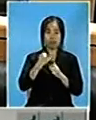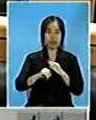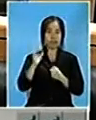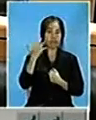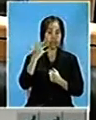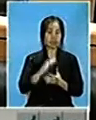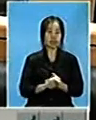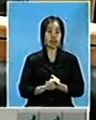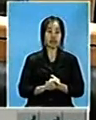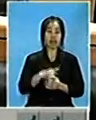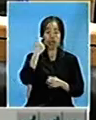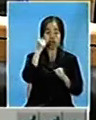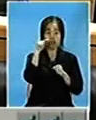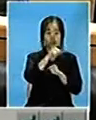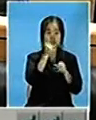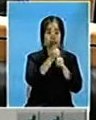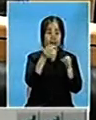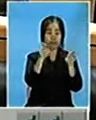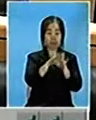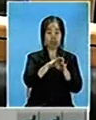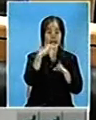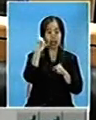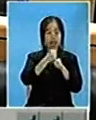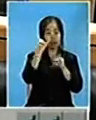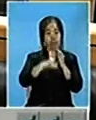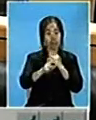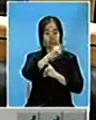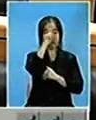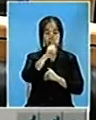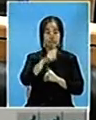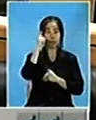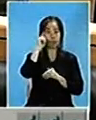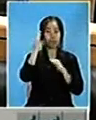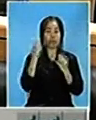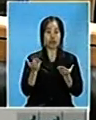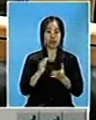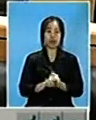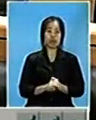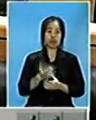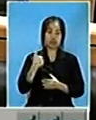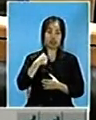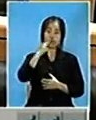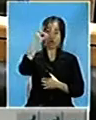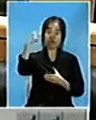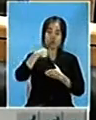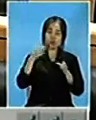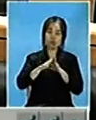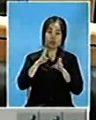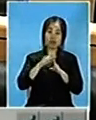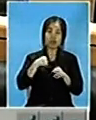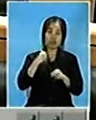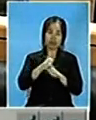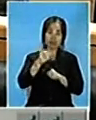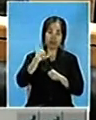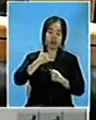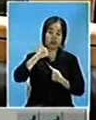แต่ใครถูกยุบจะทำผิดหรือเปล่าผมไม่รู้ครับเป็นดุลยพินิจของศาลพักผมก็ถูกฟ้องยุบมาแล้ว2ครั้งผมไม่ควรว่าความเองในศาลมาแล้ว